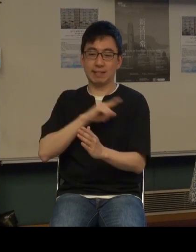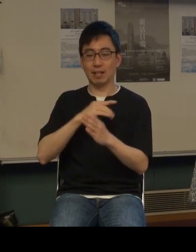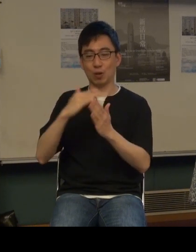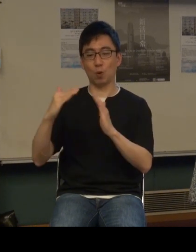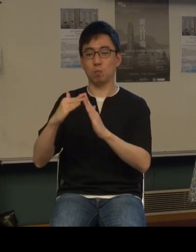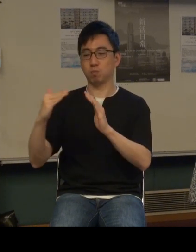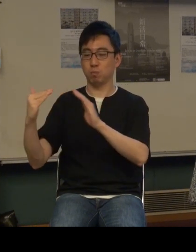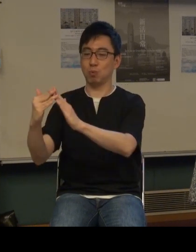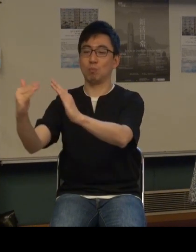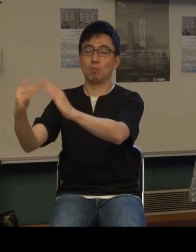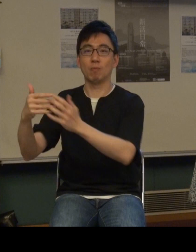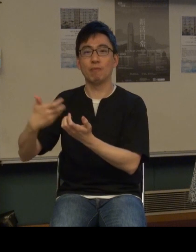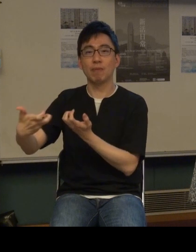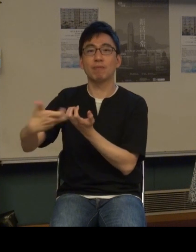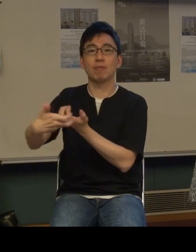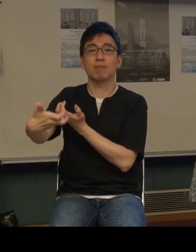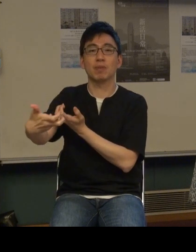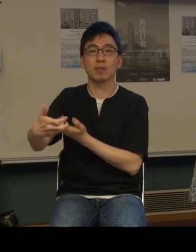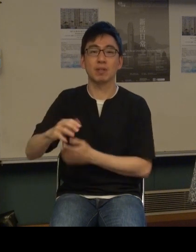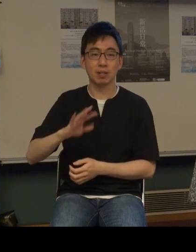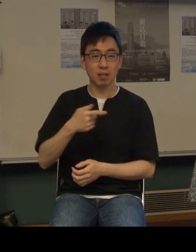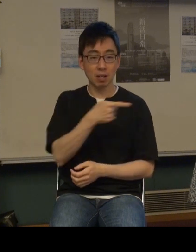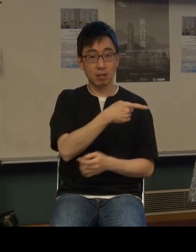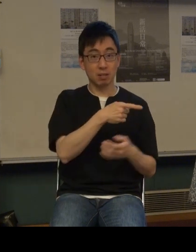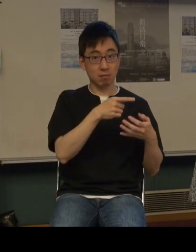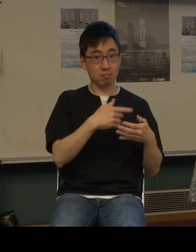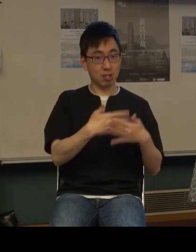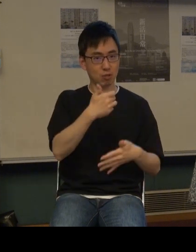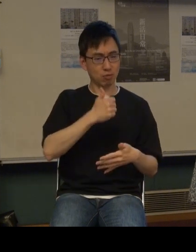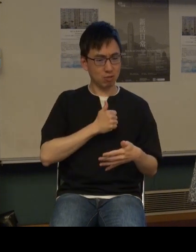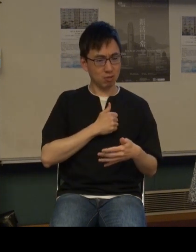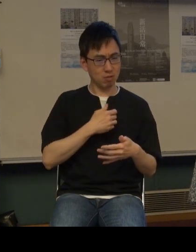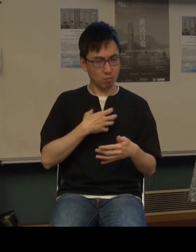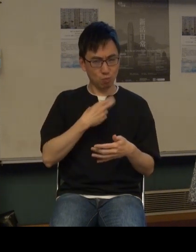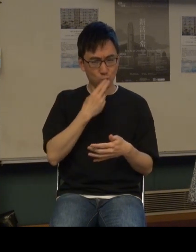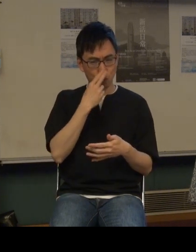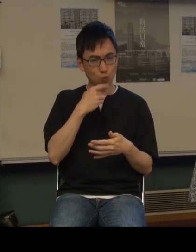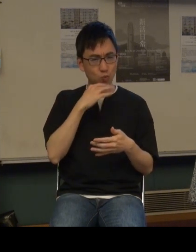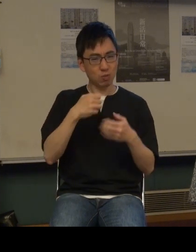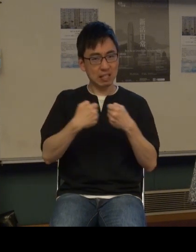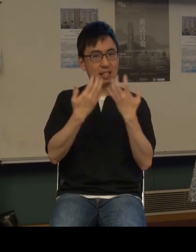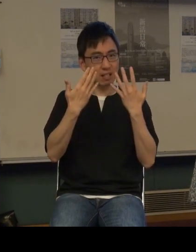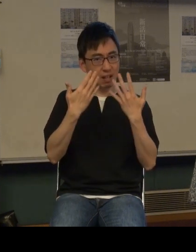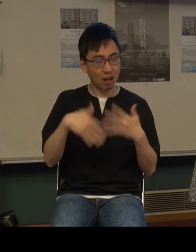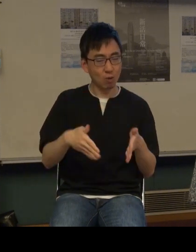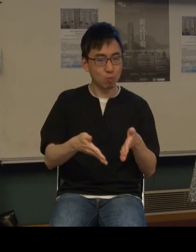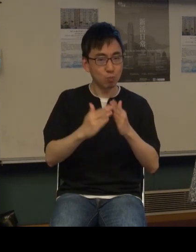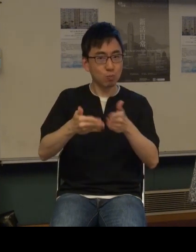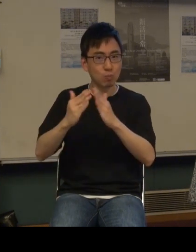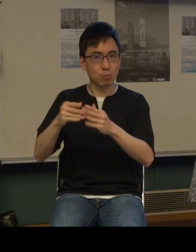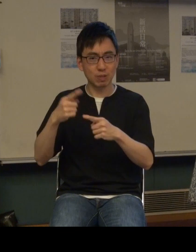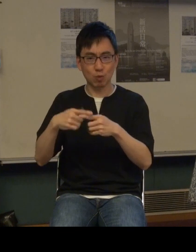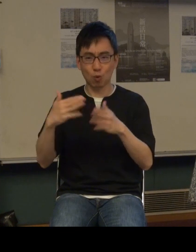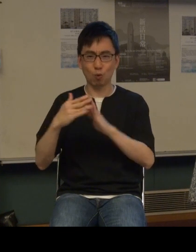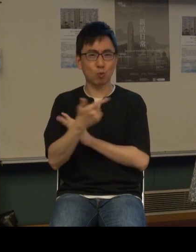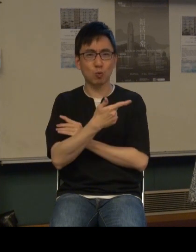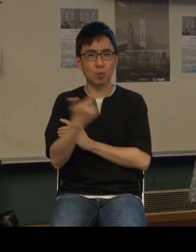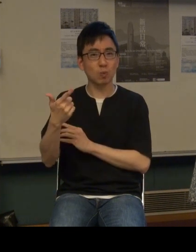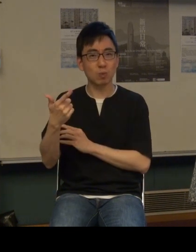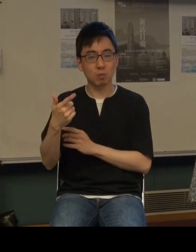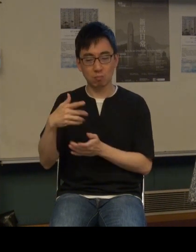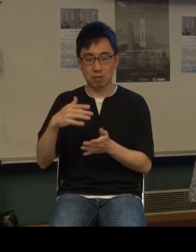嘅獨立屋嘅。咁但係咧，勒格布西呢個建築師咧就會預計到戰後重建咧，我哋好需要大量嘅房屋嘅時候咧，集合